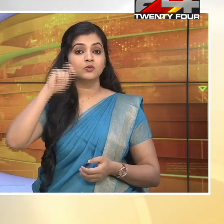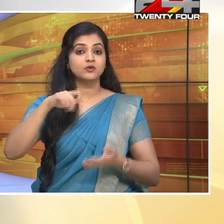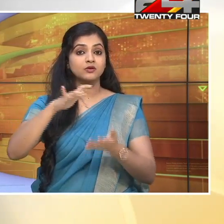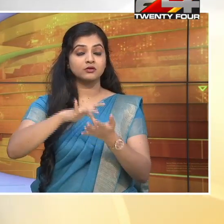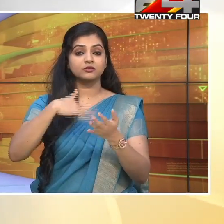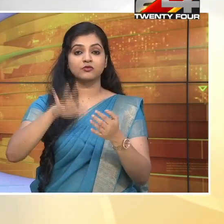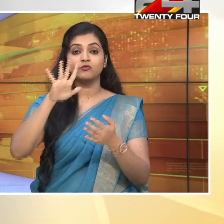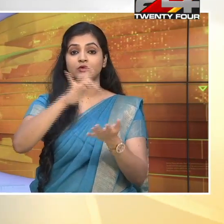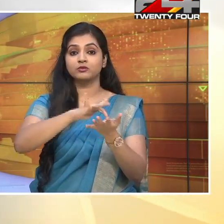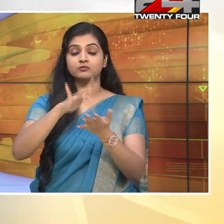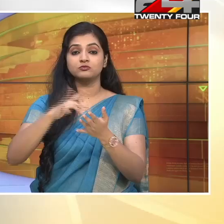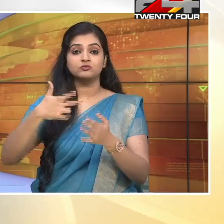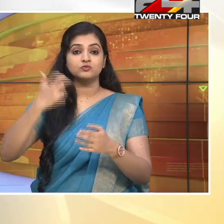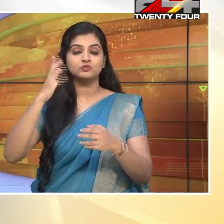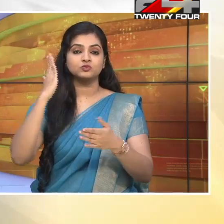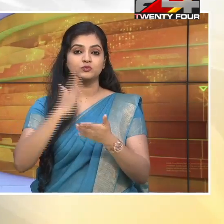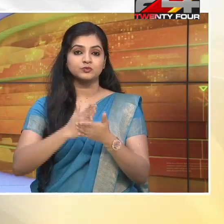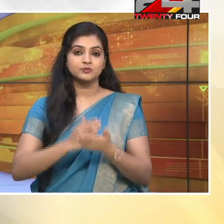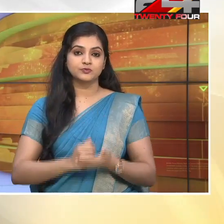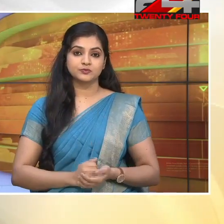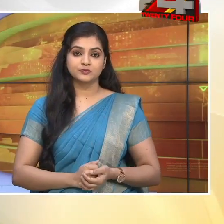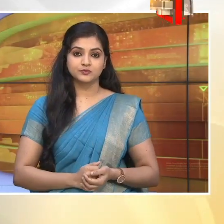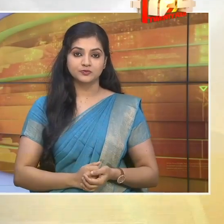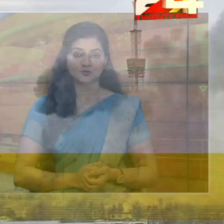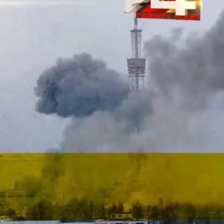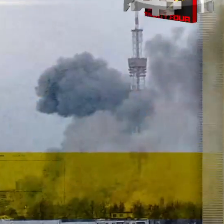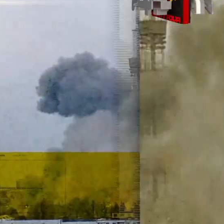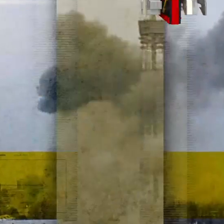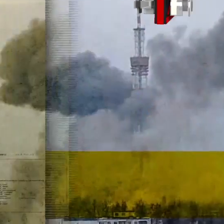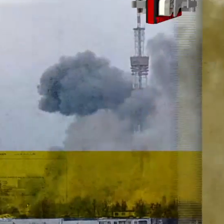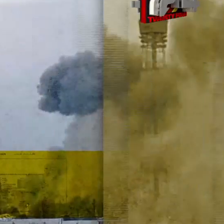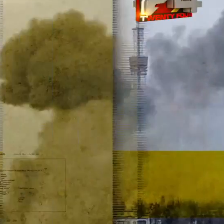യുക്രൈനിൽ 5 വെടിനിർത്തൽ.